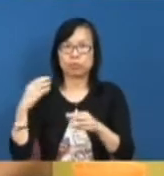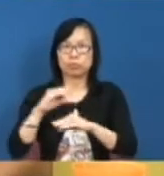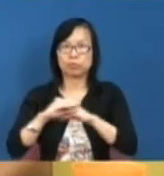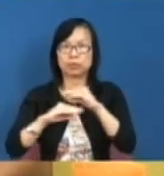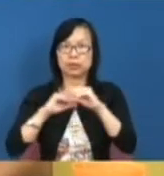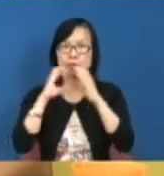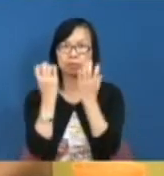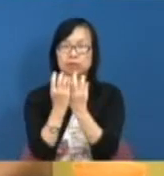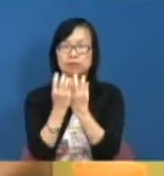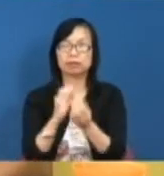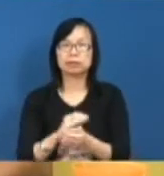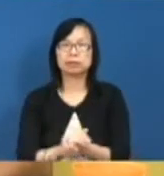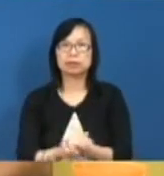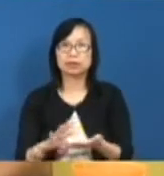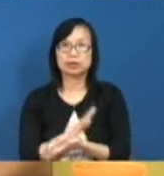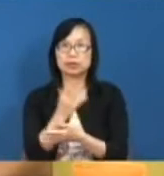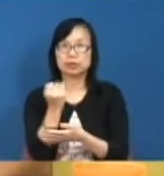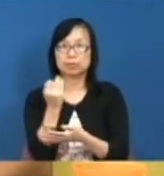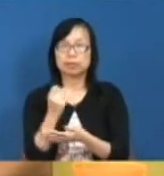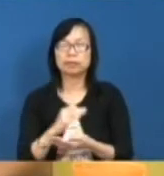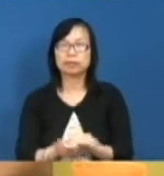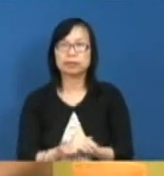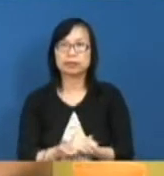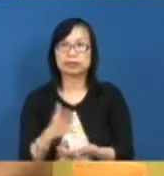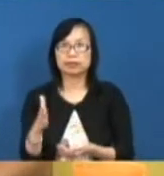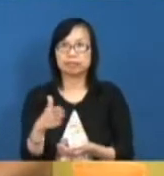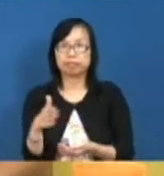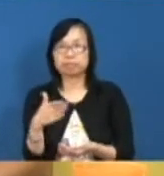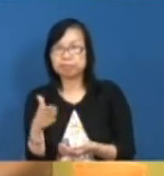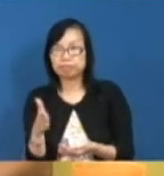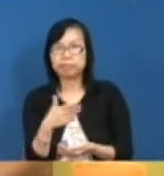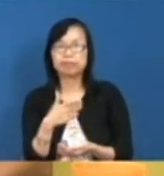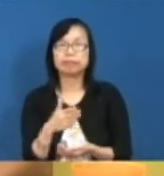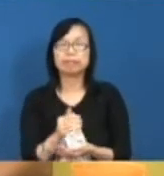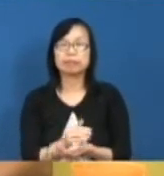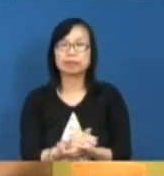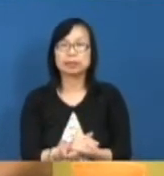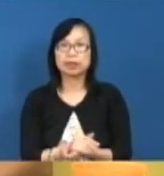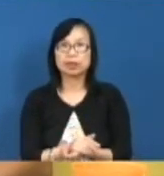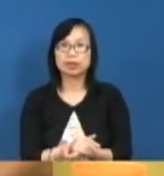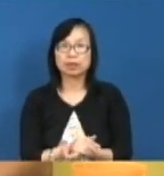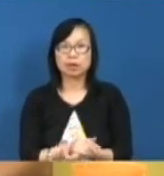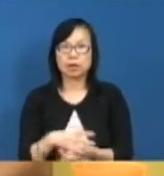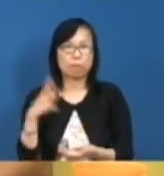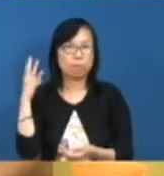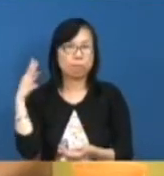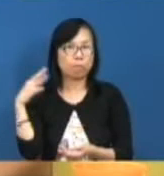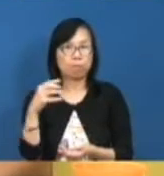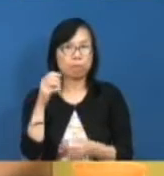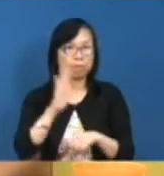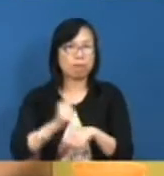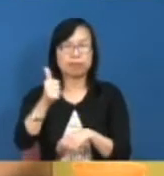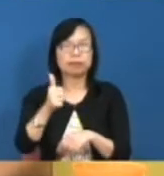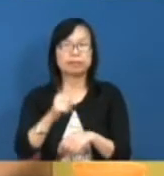30就。即係大約用30年分，前30就係好輝煌嘅，由1921年